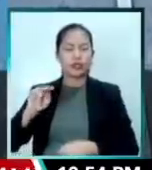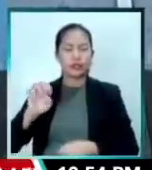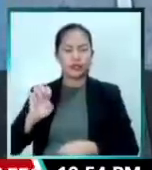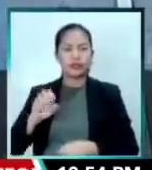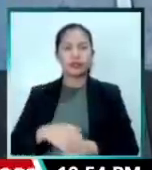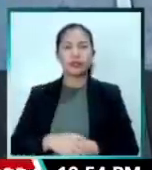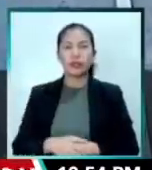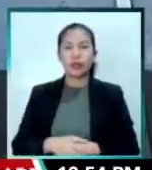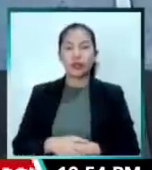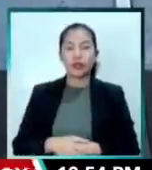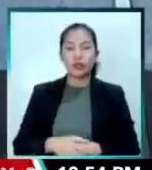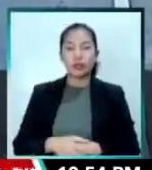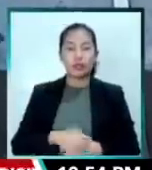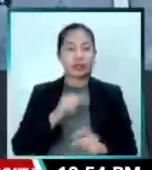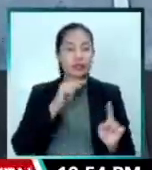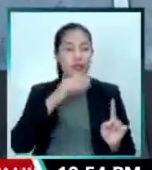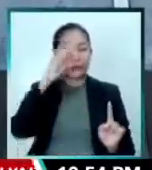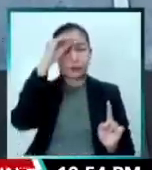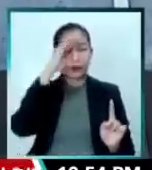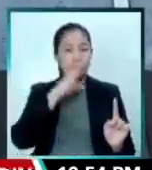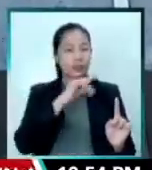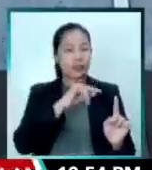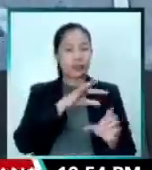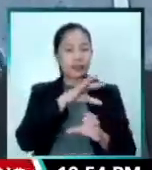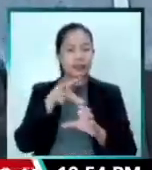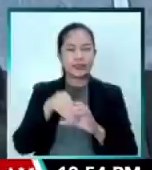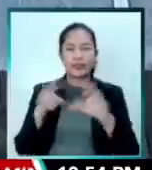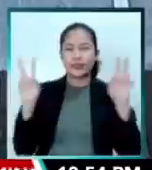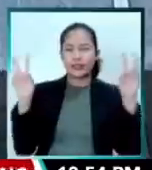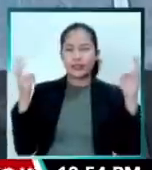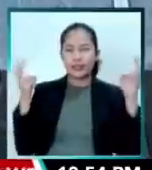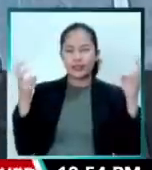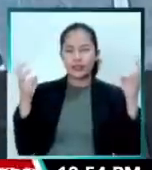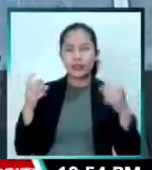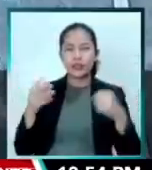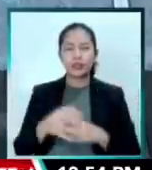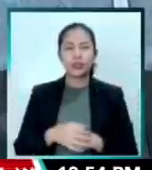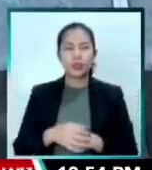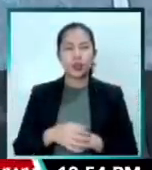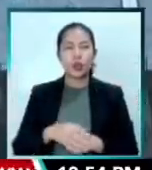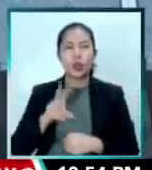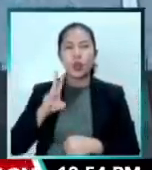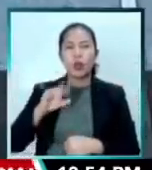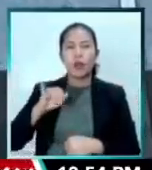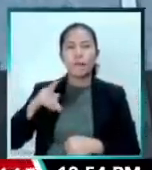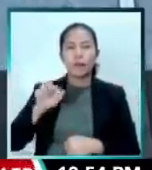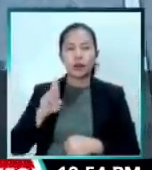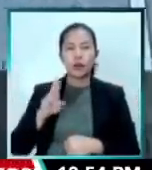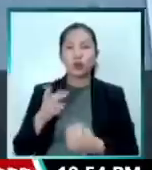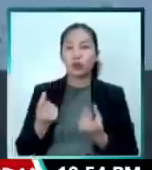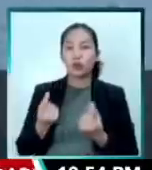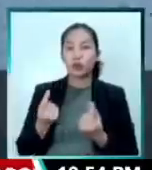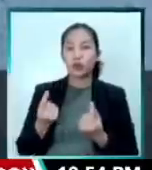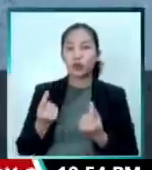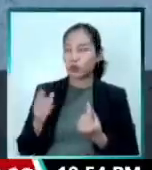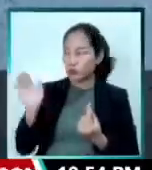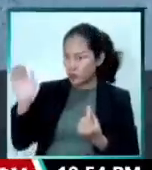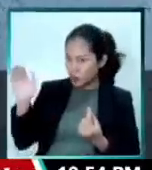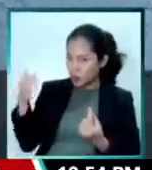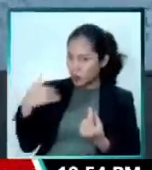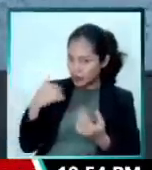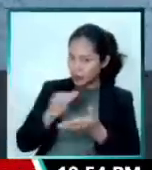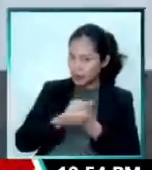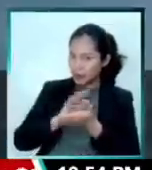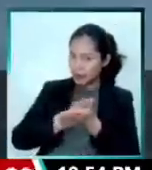batang lalaki ay kabilang sa mga tinatawag na wiper boys o yung nag-aalok ng linis ng windshield o bintana kapalit